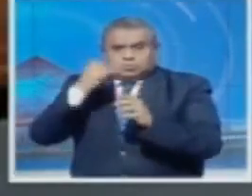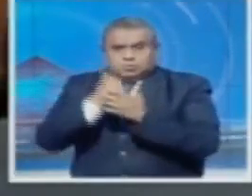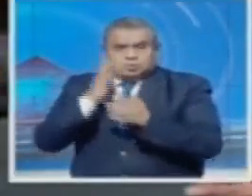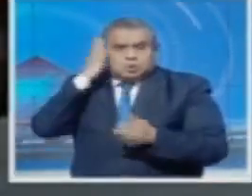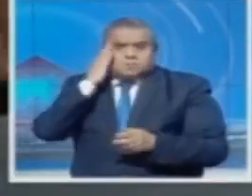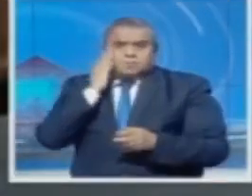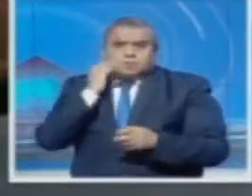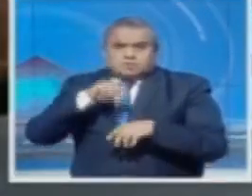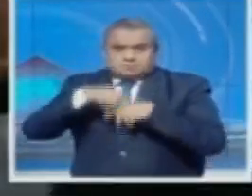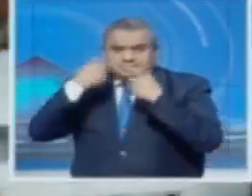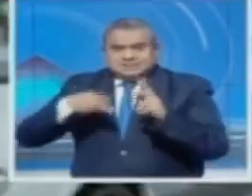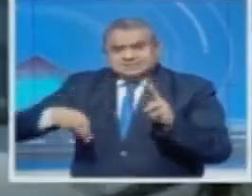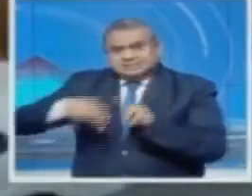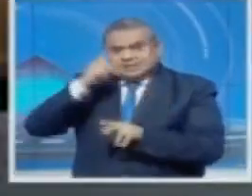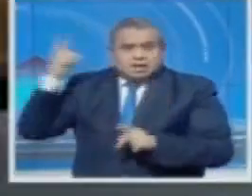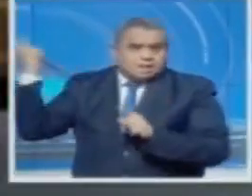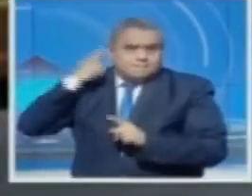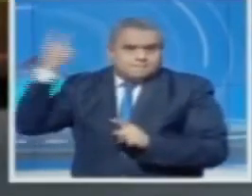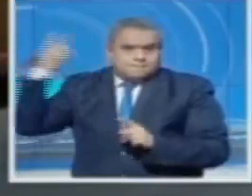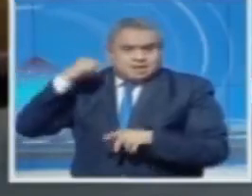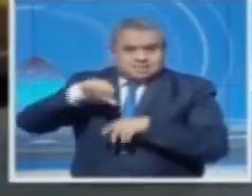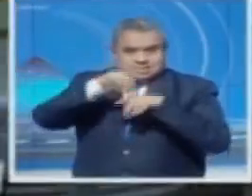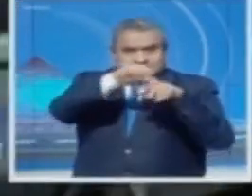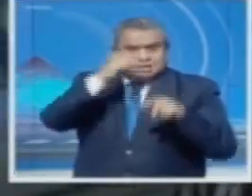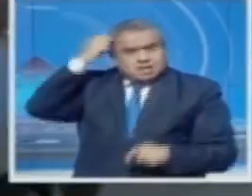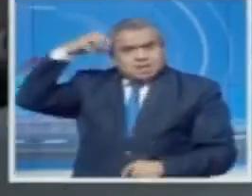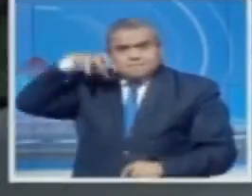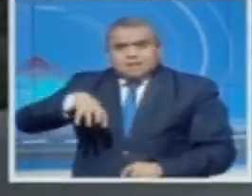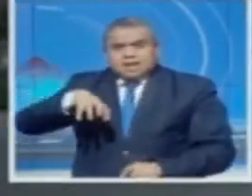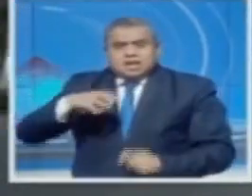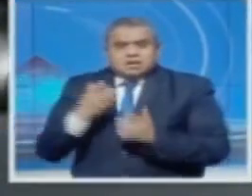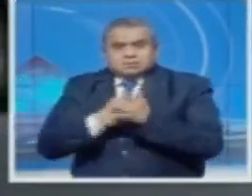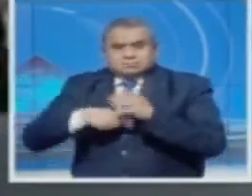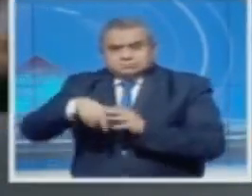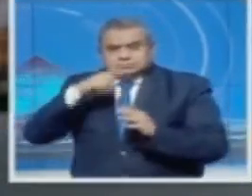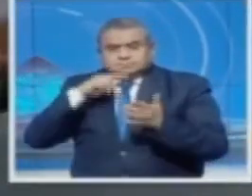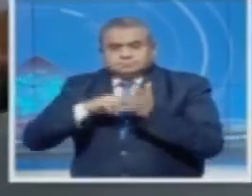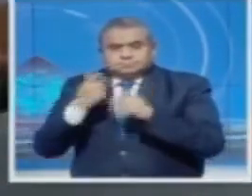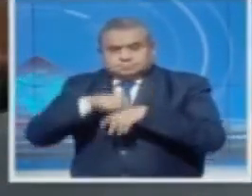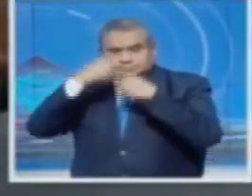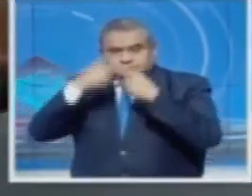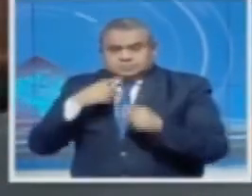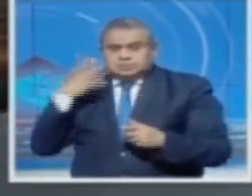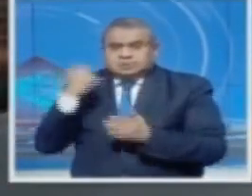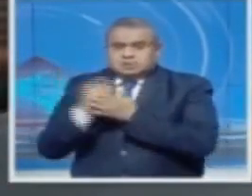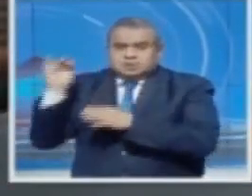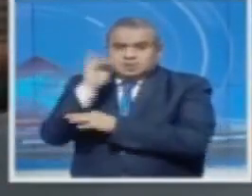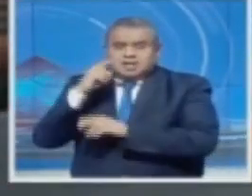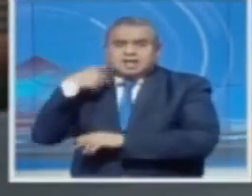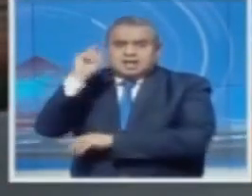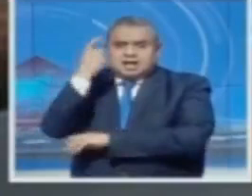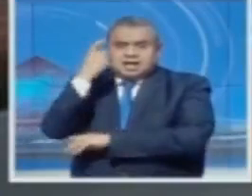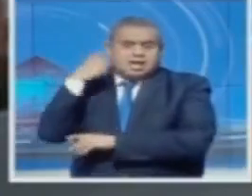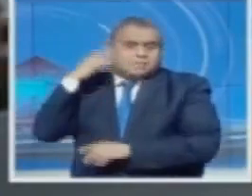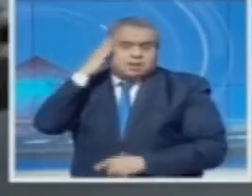أثناء مغادرتهم المدينة المنورة باتجاه مكة المكرمة بعد أيام قضوها في رحاب رسول الله. وهذه